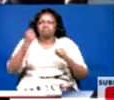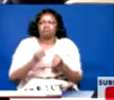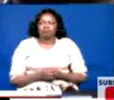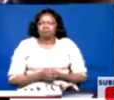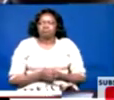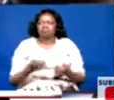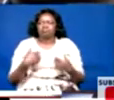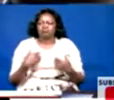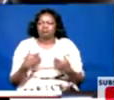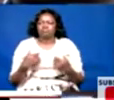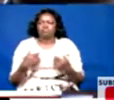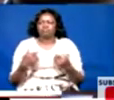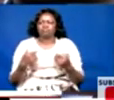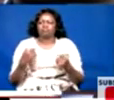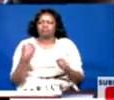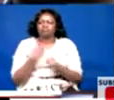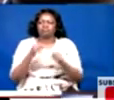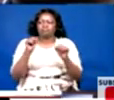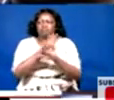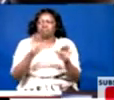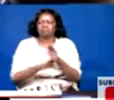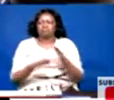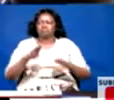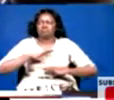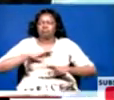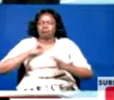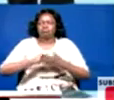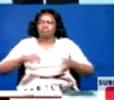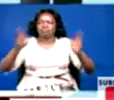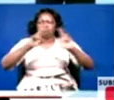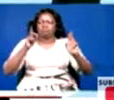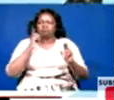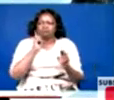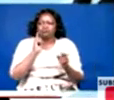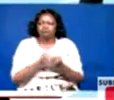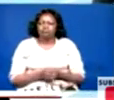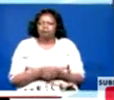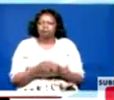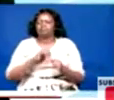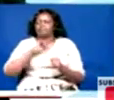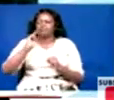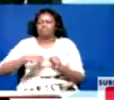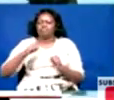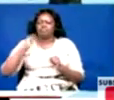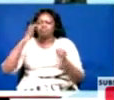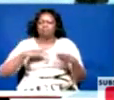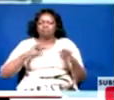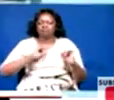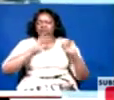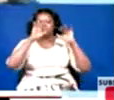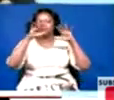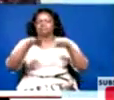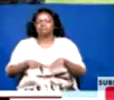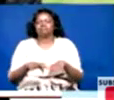through every detail and are satisfied that we are ready for tomorrow. Maelfu ya Wakenya watakaohudhuria sherehe hiyo